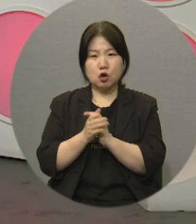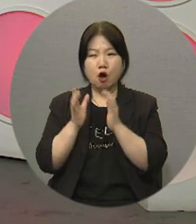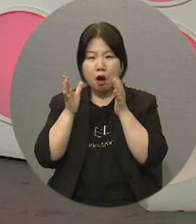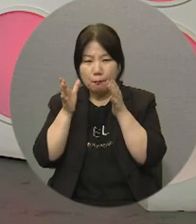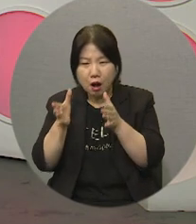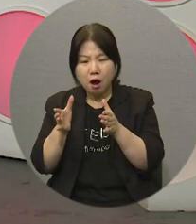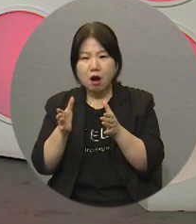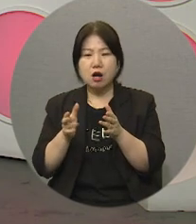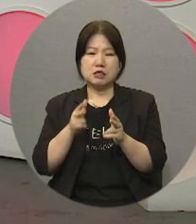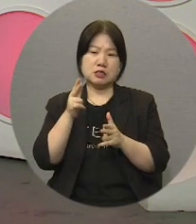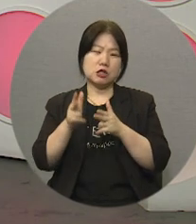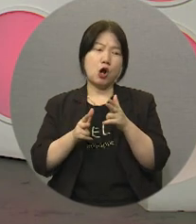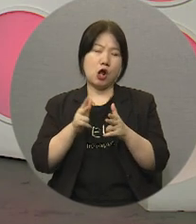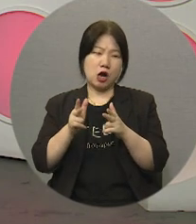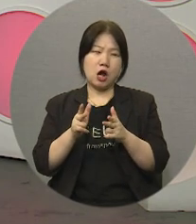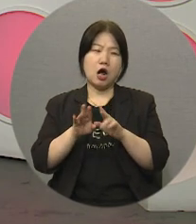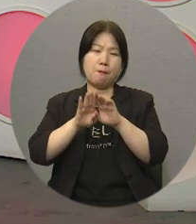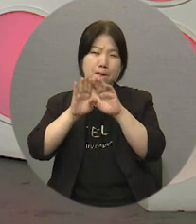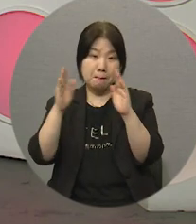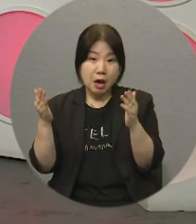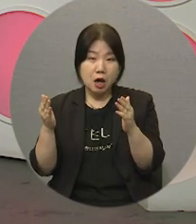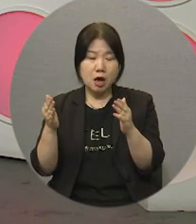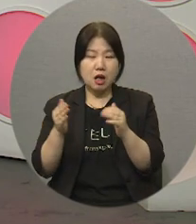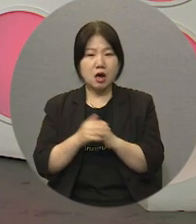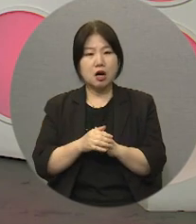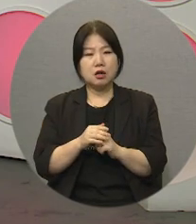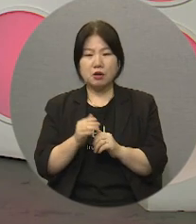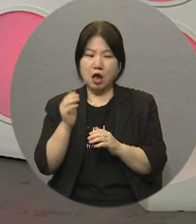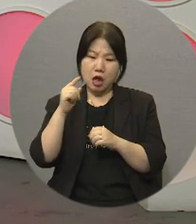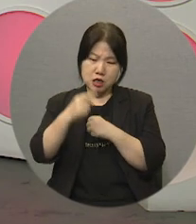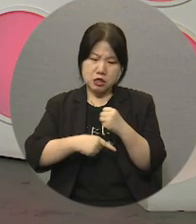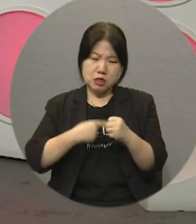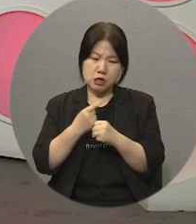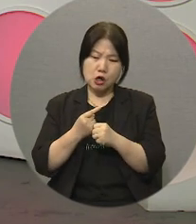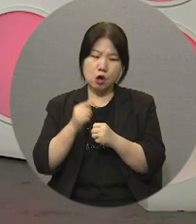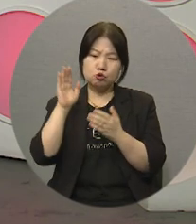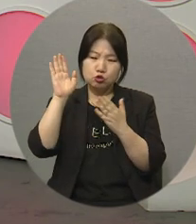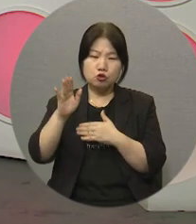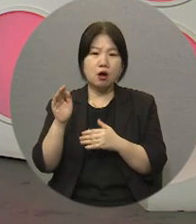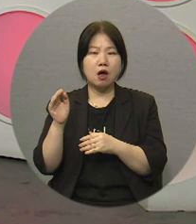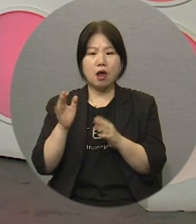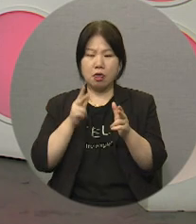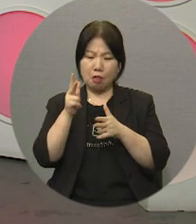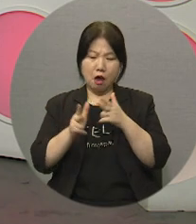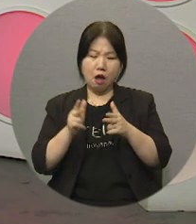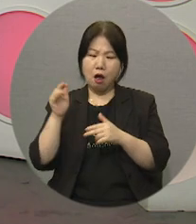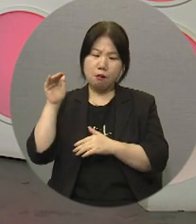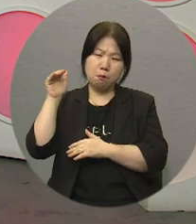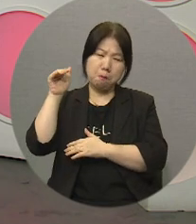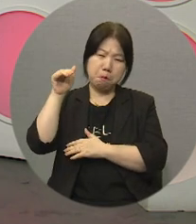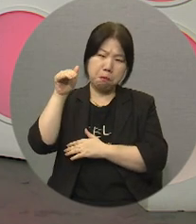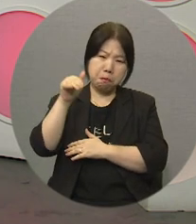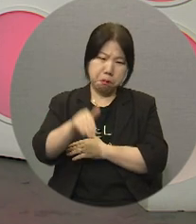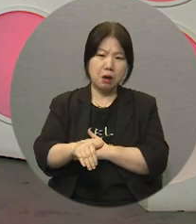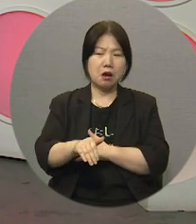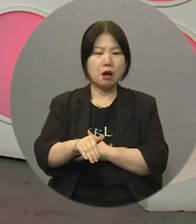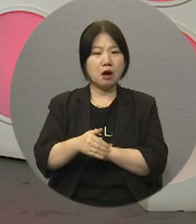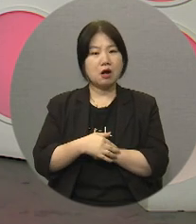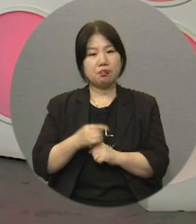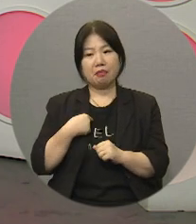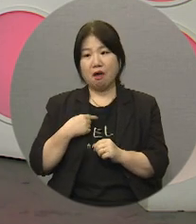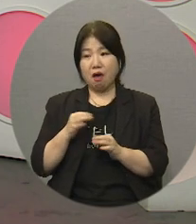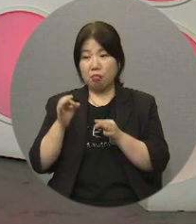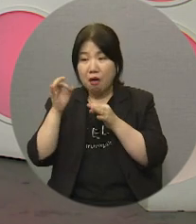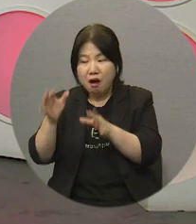직장을 그만두고 함께 대리점을 차렸습니다. 하지만 1년이 지나 사업이 사향길에 접어들며